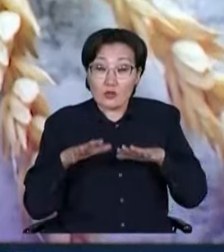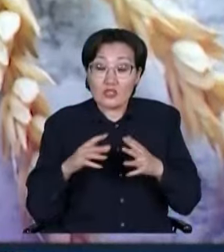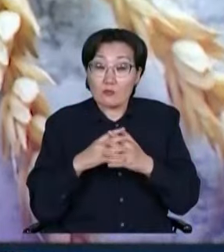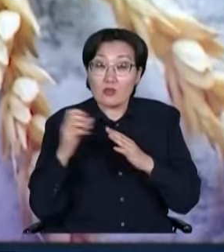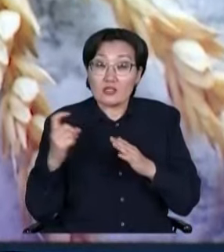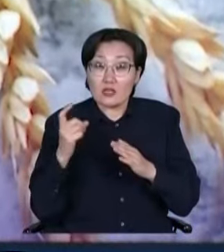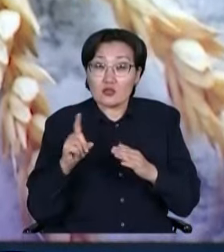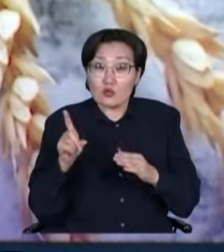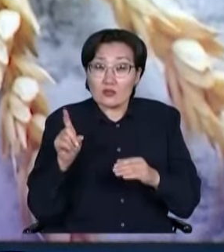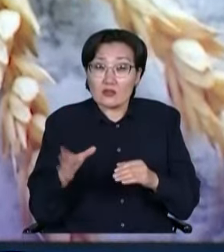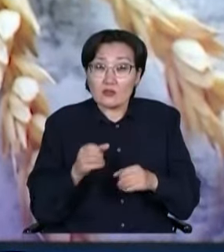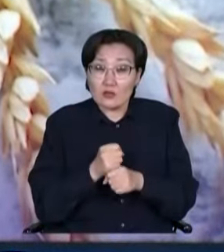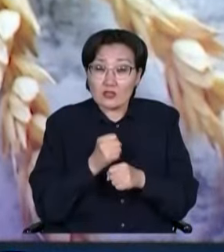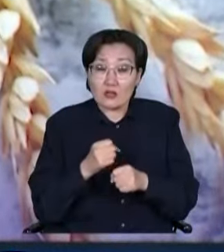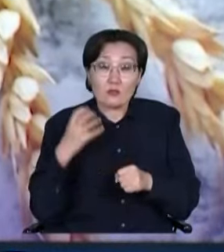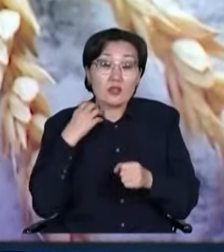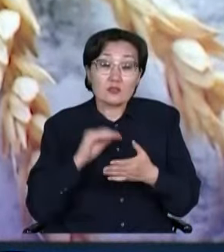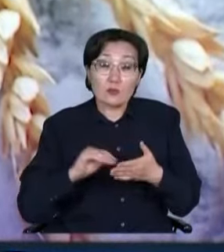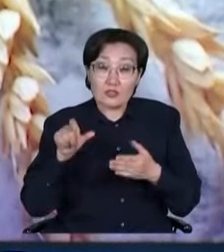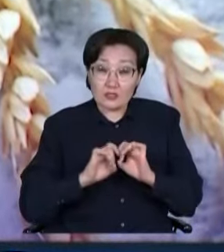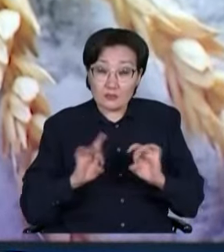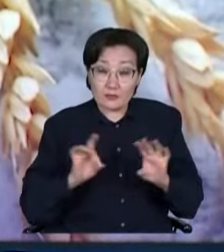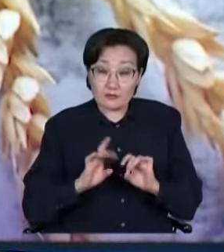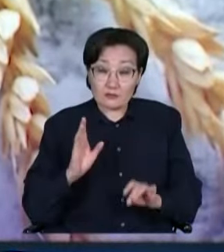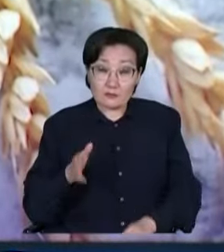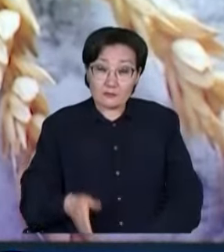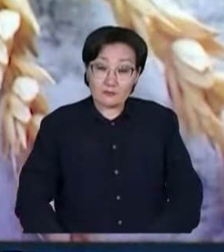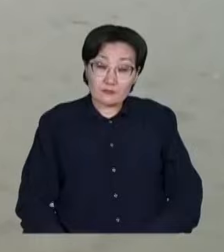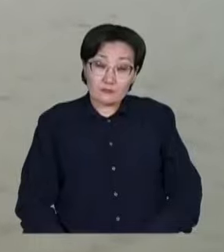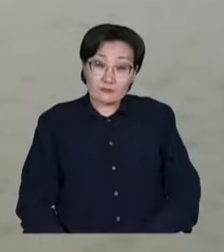шаруалар қалай амалдайды? Қызылордалық әріптесім тақырыпты тарқатады.